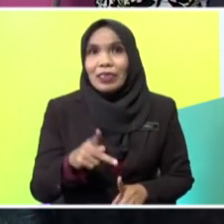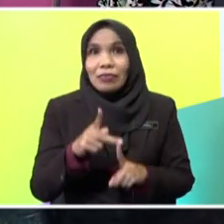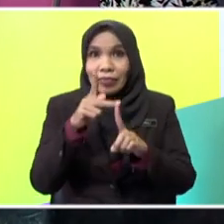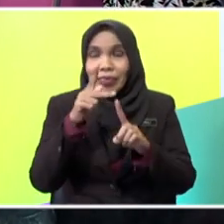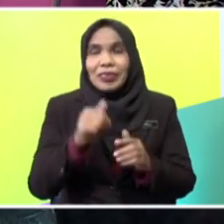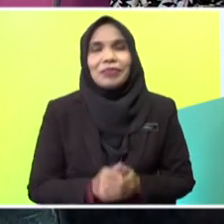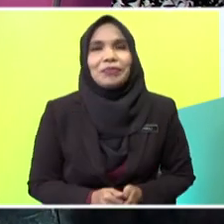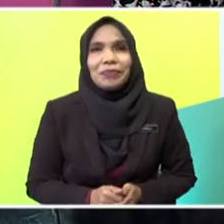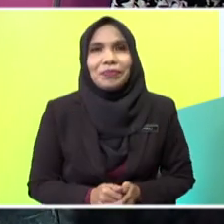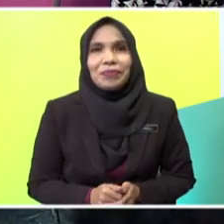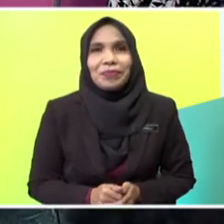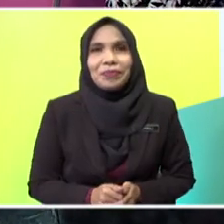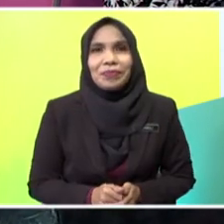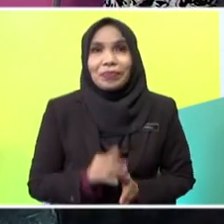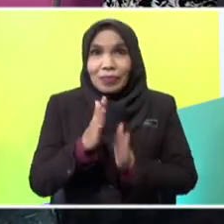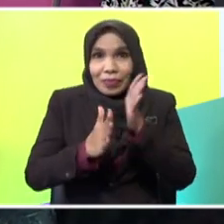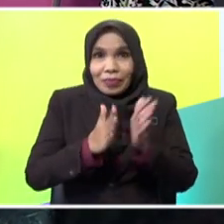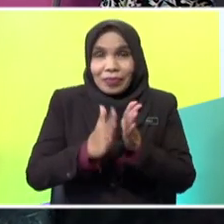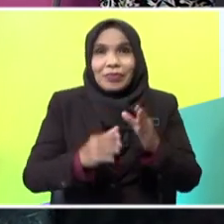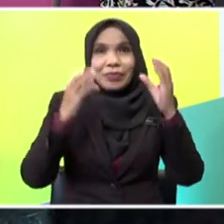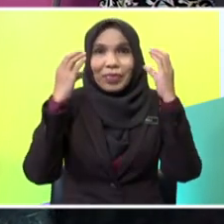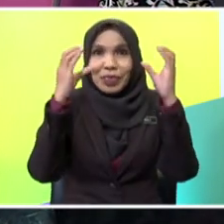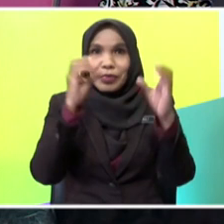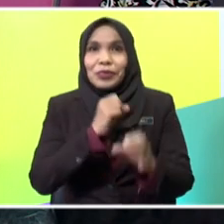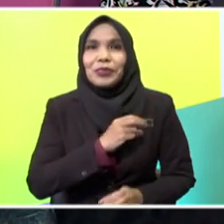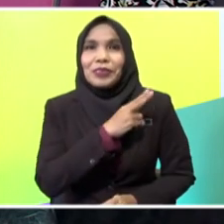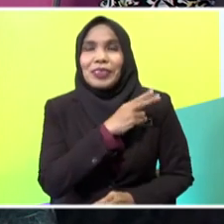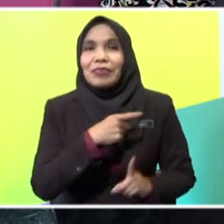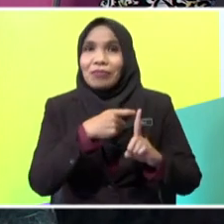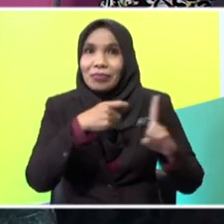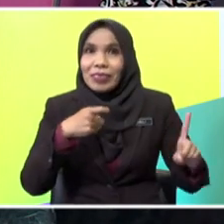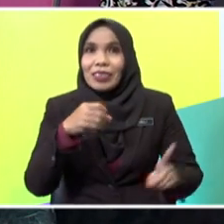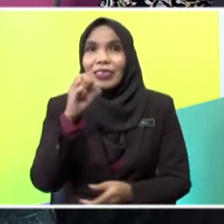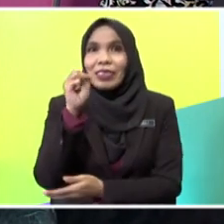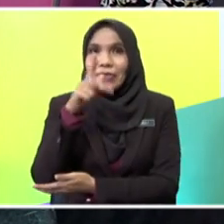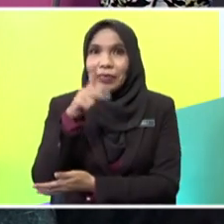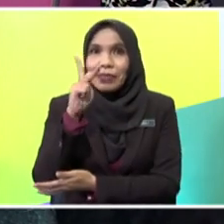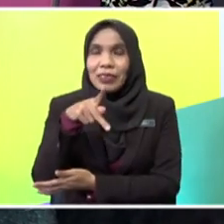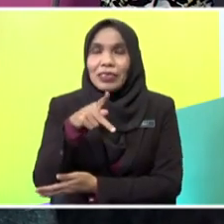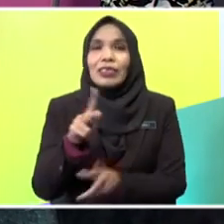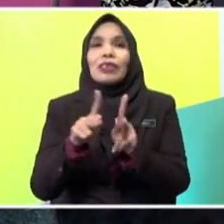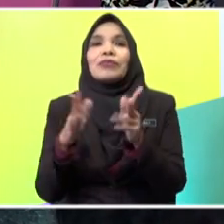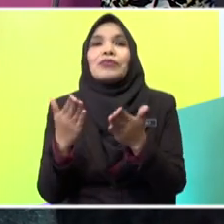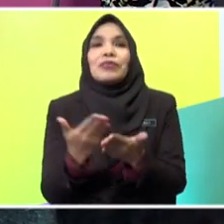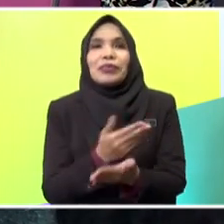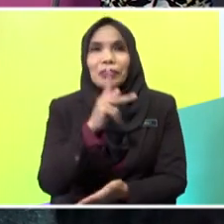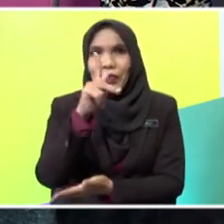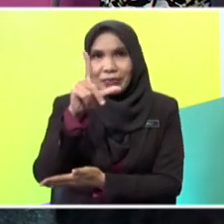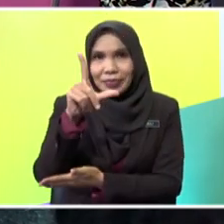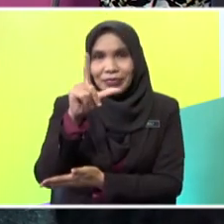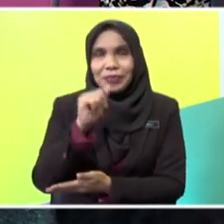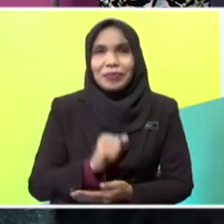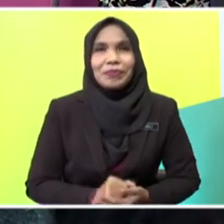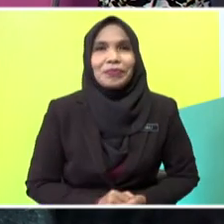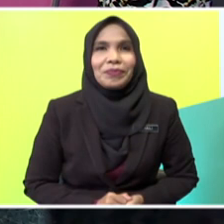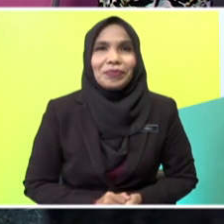jurubahasa kita pada hari ini, iaitu Cikgu Suhaili Abdul Ghani dari Sekolah Kebangsaan Pendidikan Khas Kampung Baru